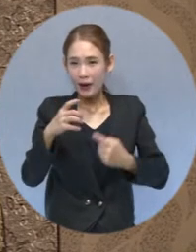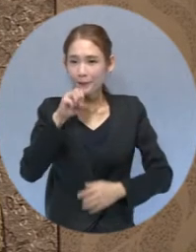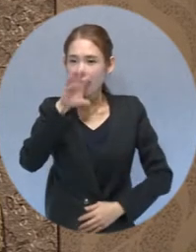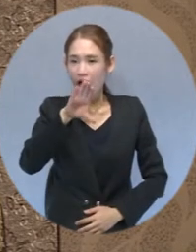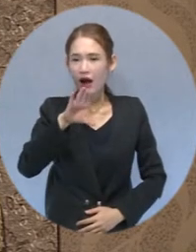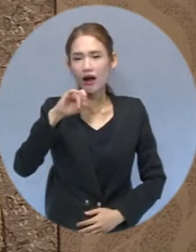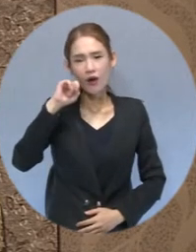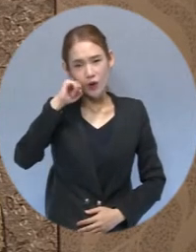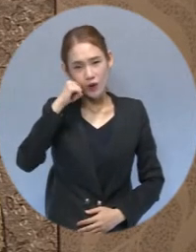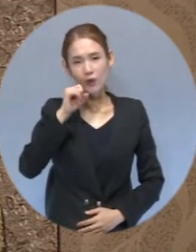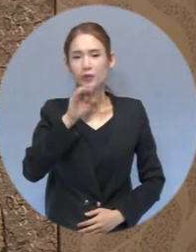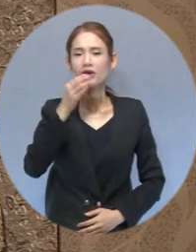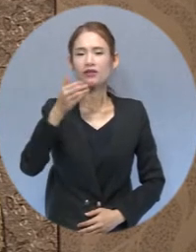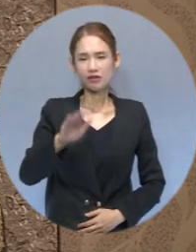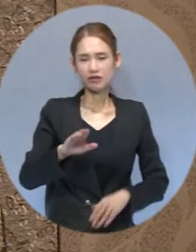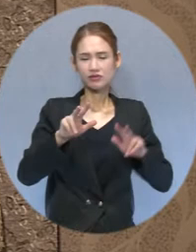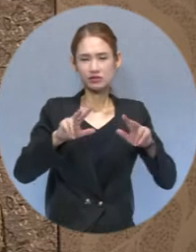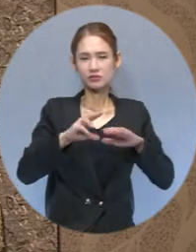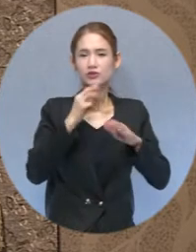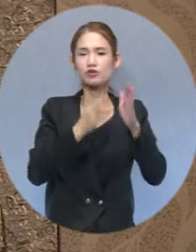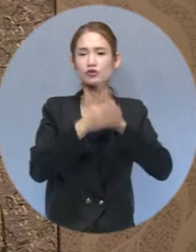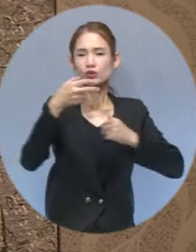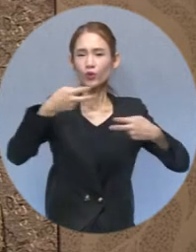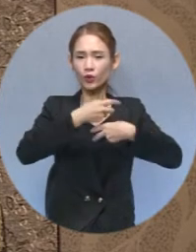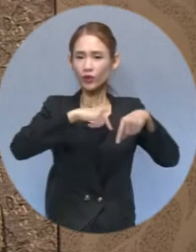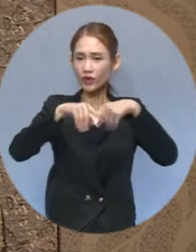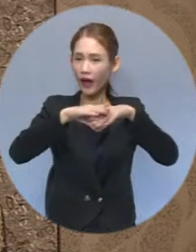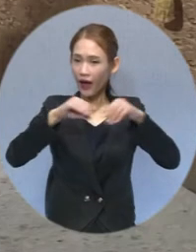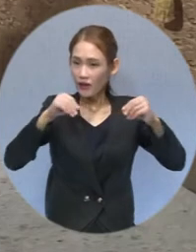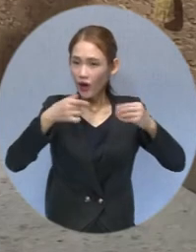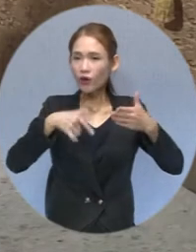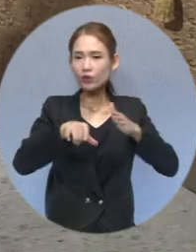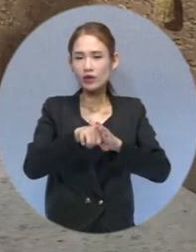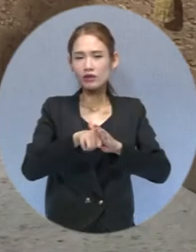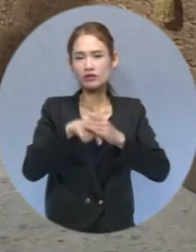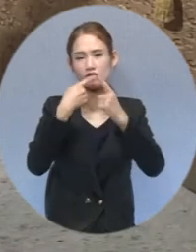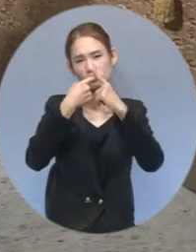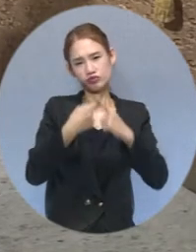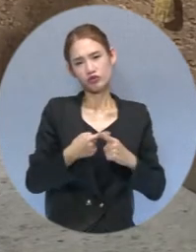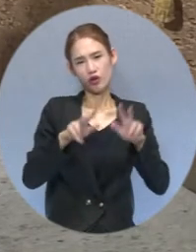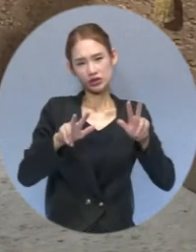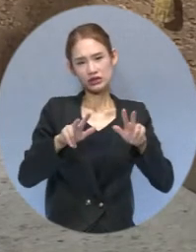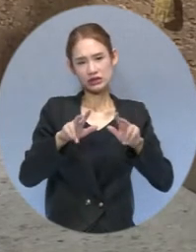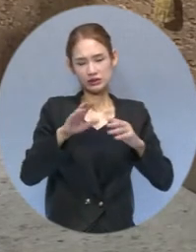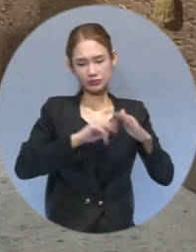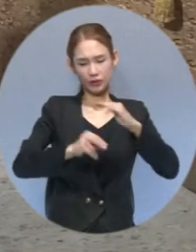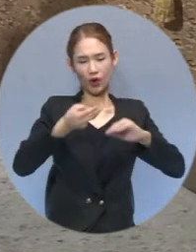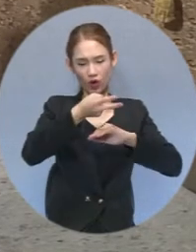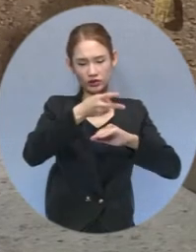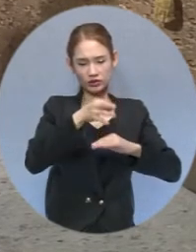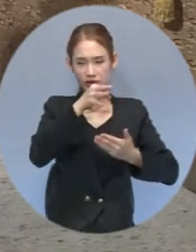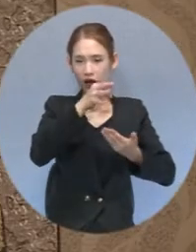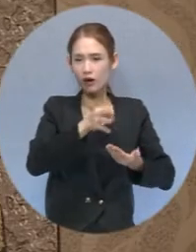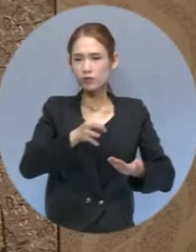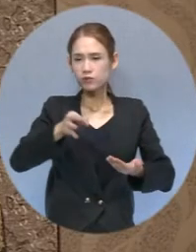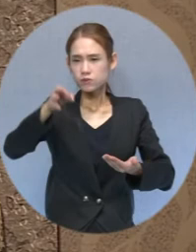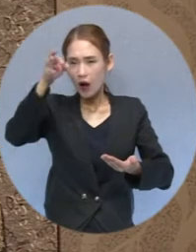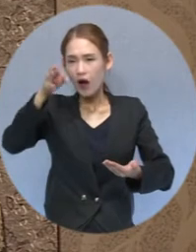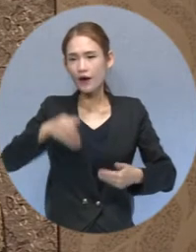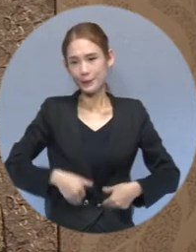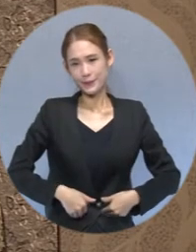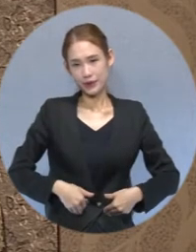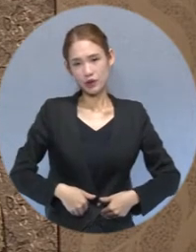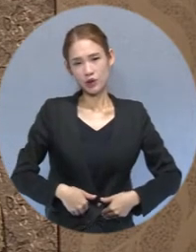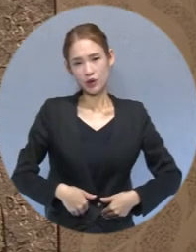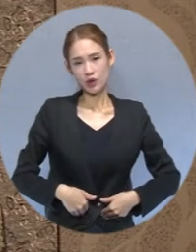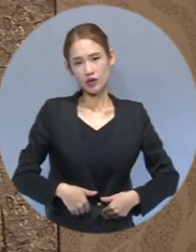서울시의 교통정책을 해결하기 위해서는 네. 대중교통 요금은 좀 인상이 필요한 시점입니다. 이런 말씀드리고 대신에 이제 뭐 사회적